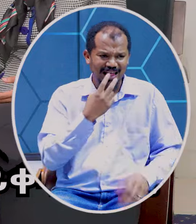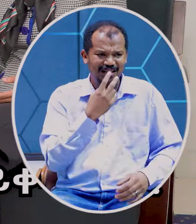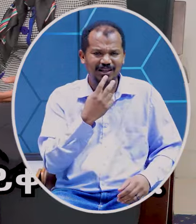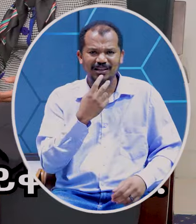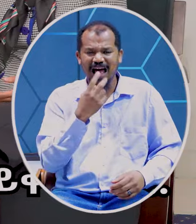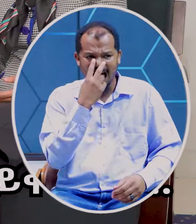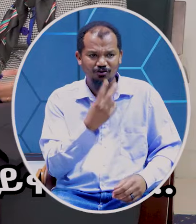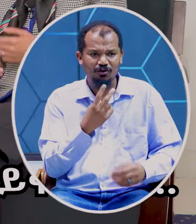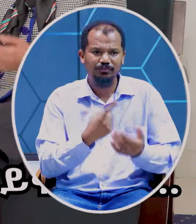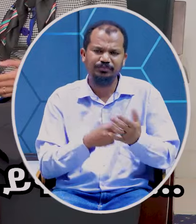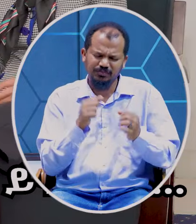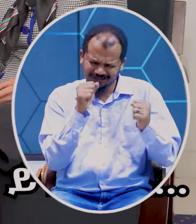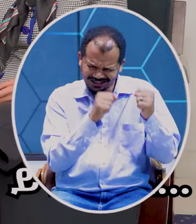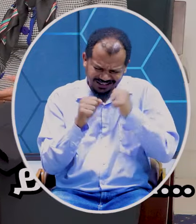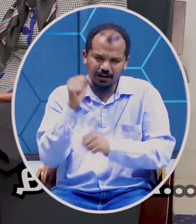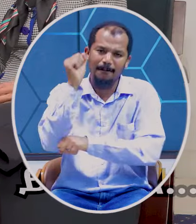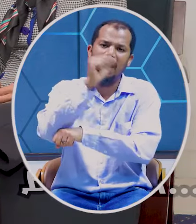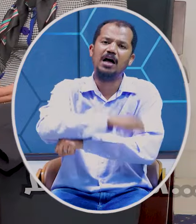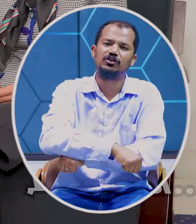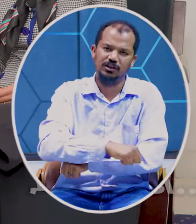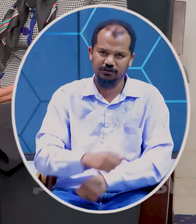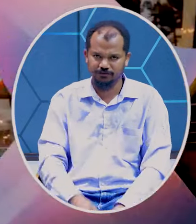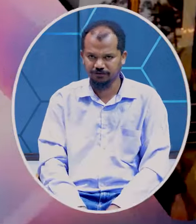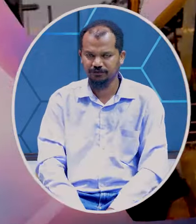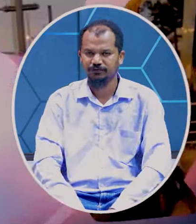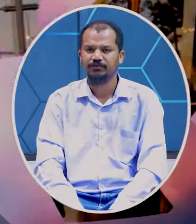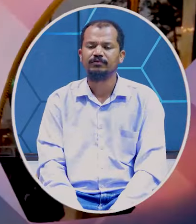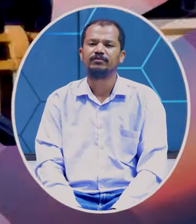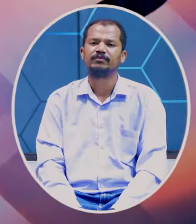እንትን አይቶ በቃ ያን ነገር መታገልና ማሸነፍ ነው ብዬ ነው ማስበው።